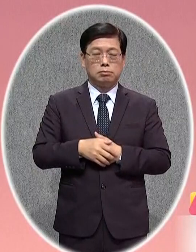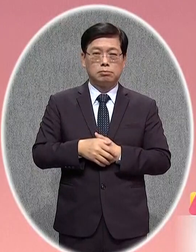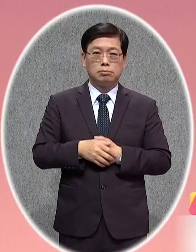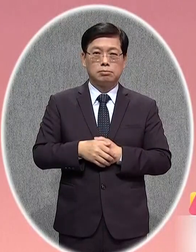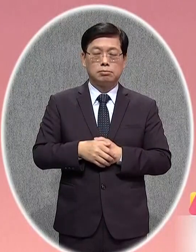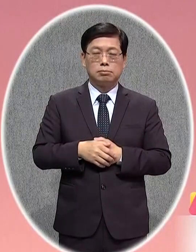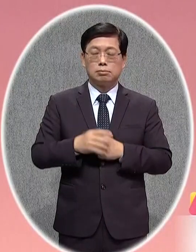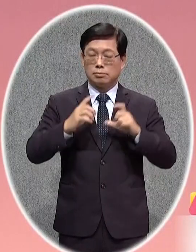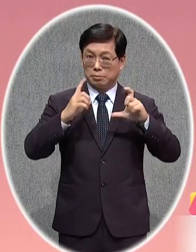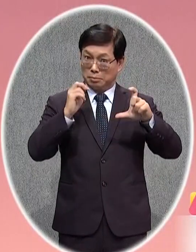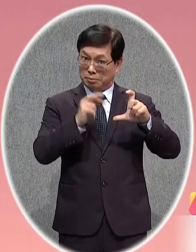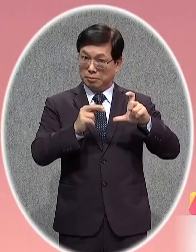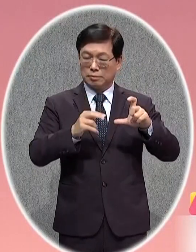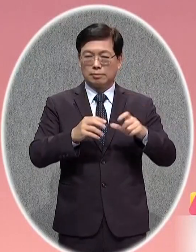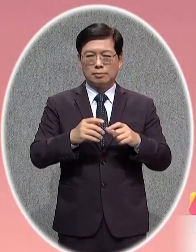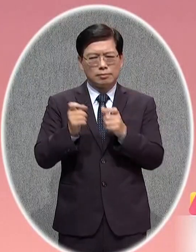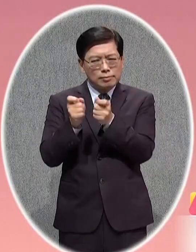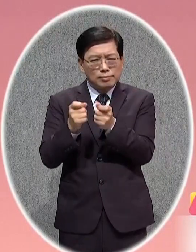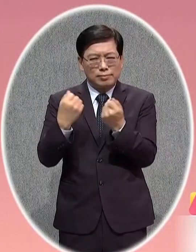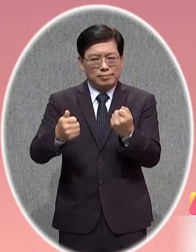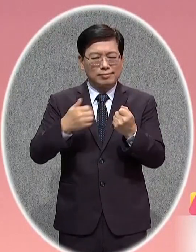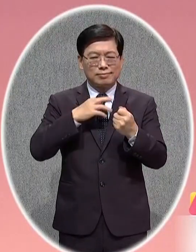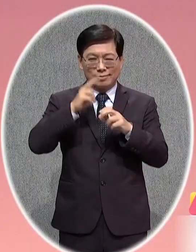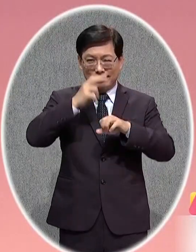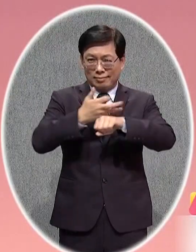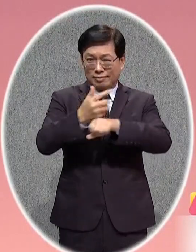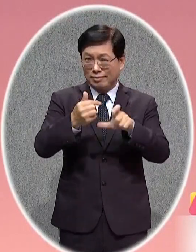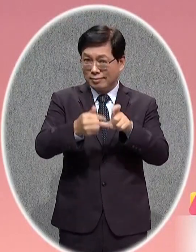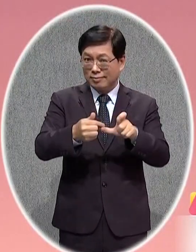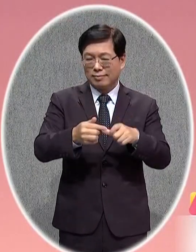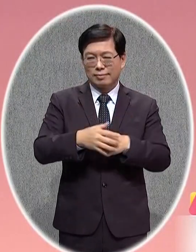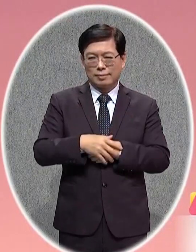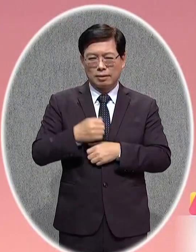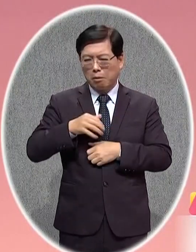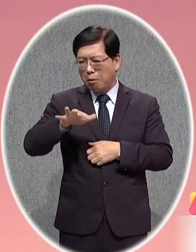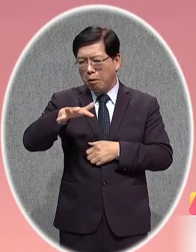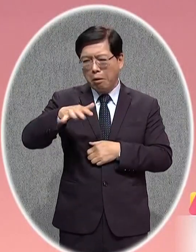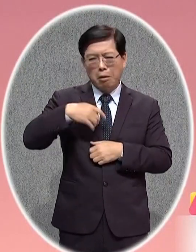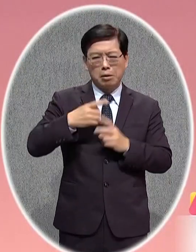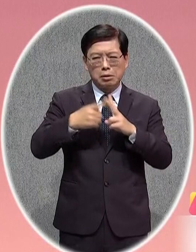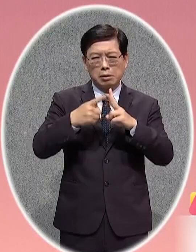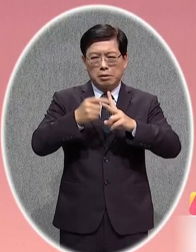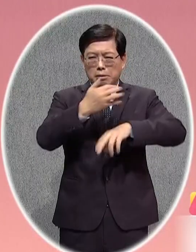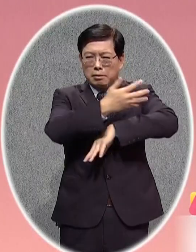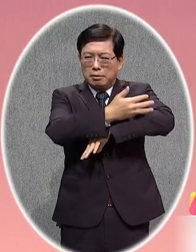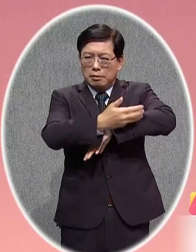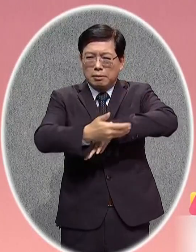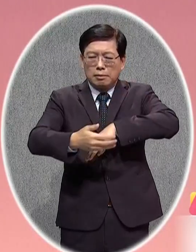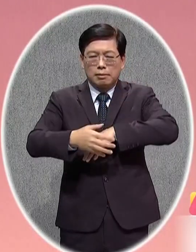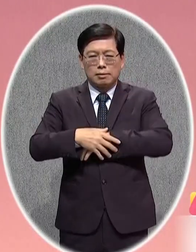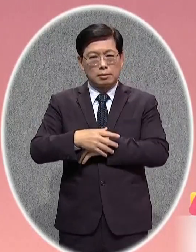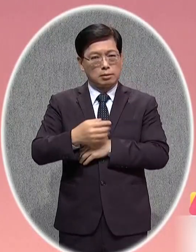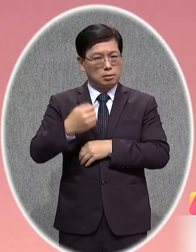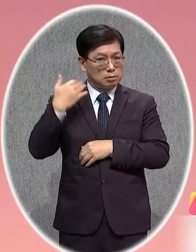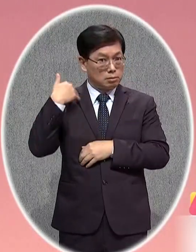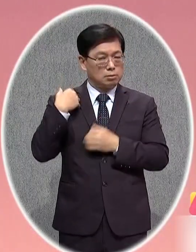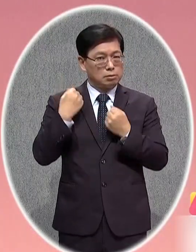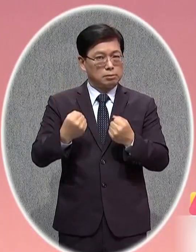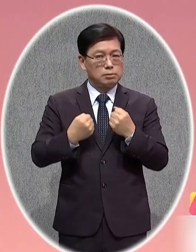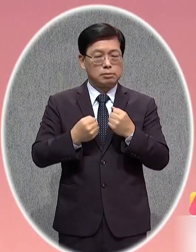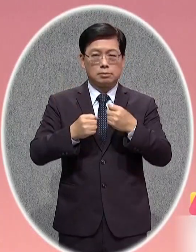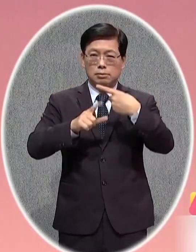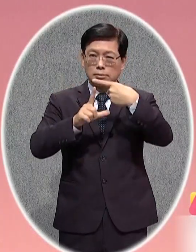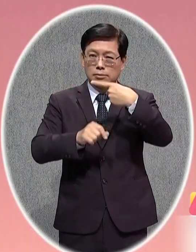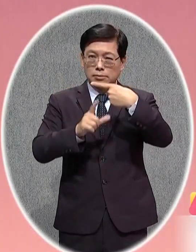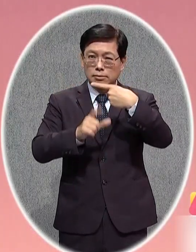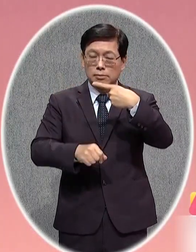是非常靠近藻礁区的一个不起眼的小溪流上面，我在一个大概是一月